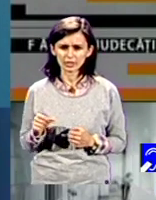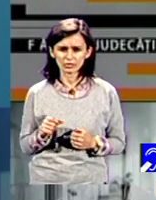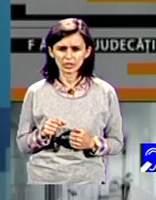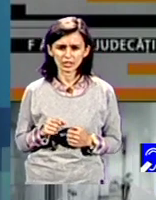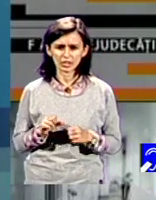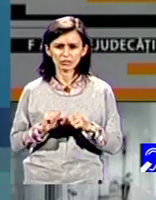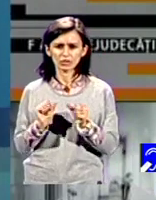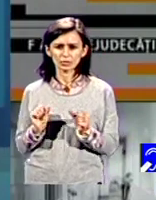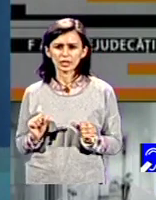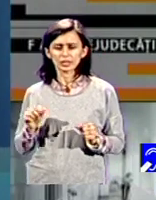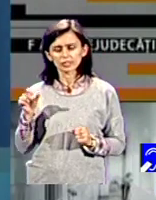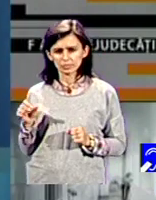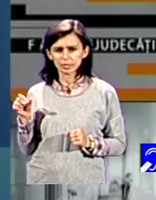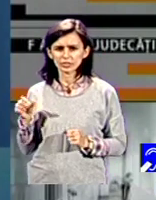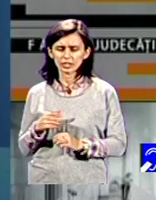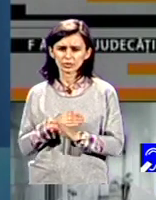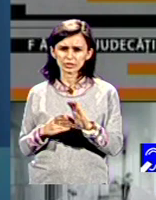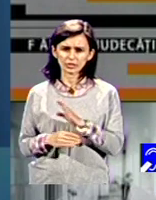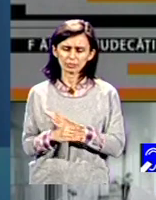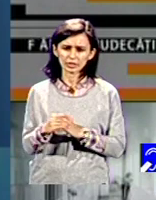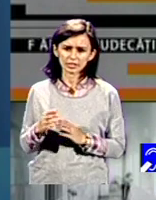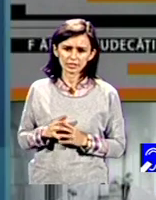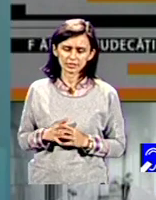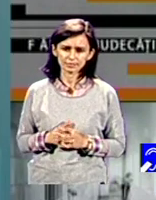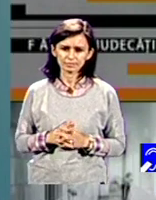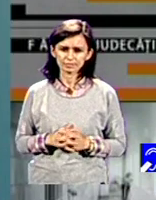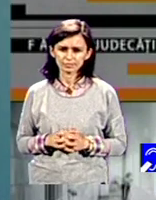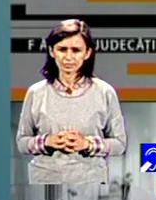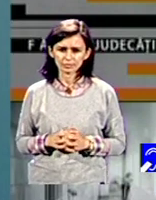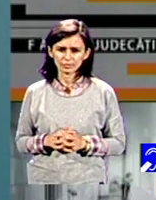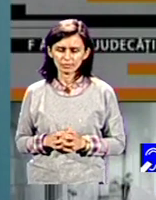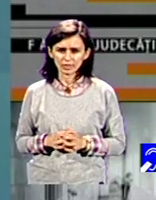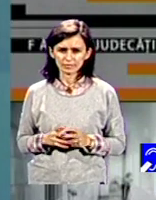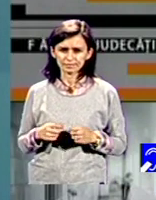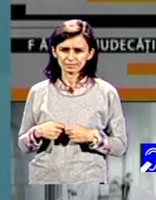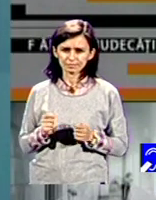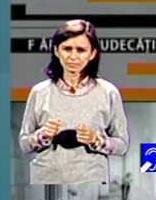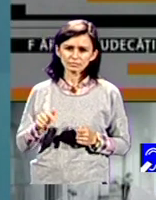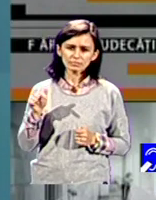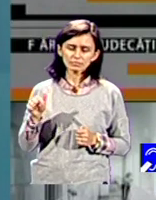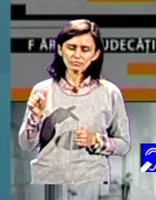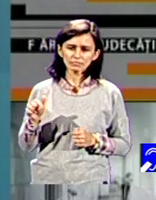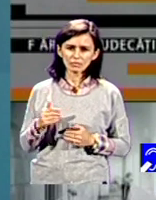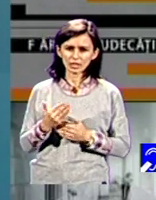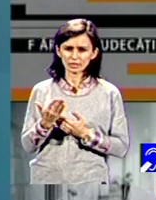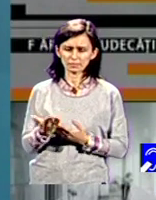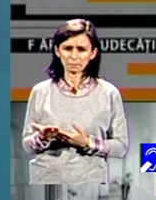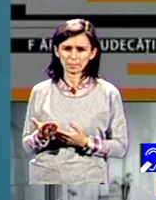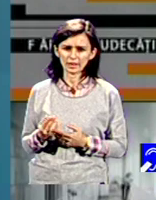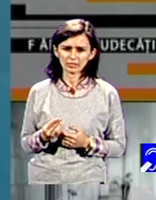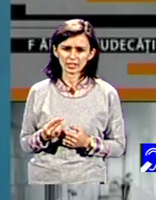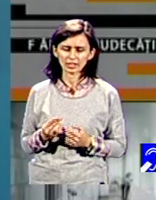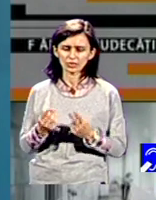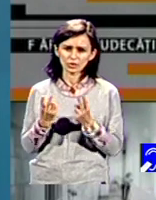dizabilități intră cred că toate acestea puse cap La cap oferă un o potrivire în timp foarte